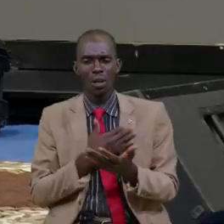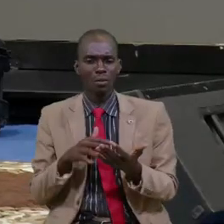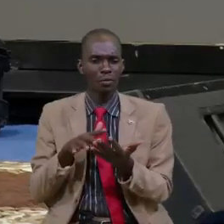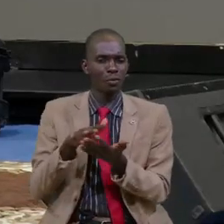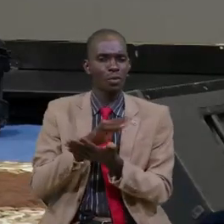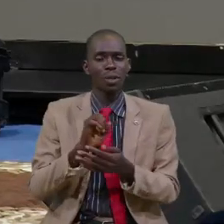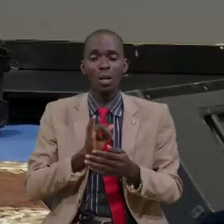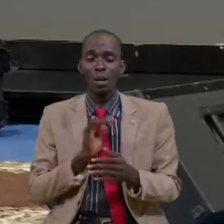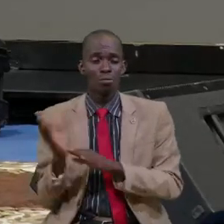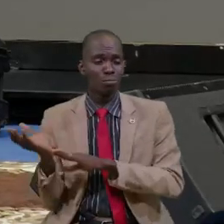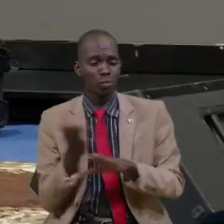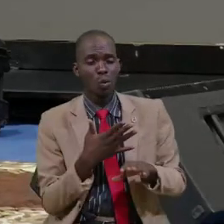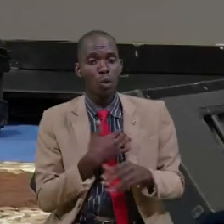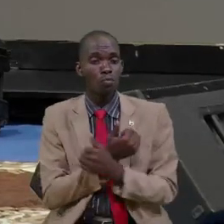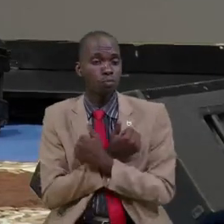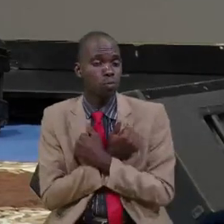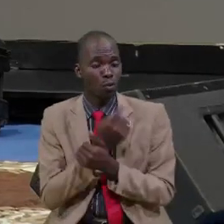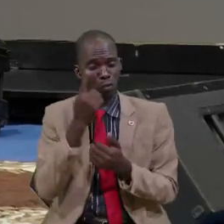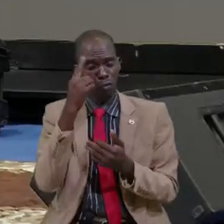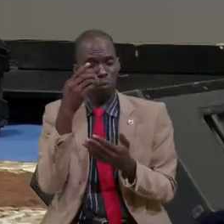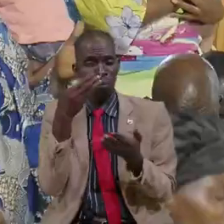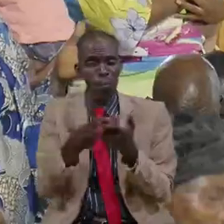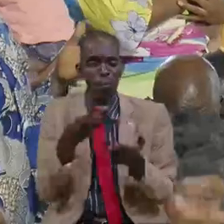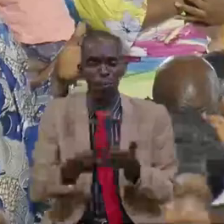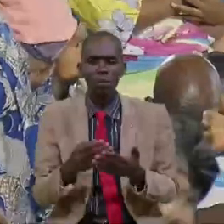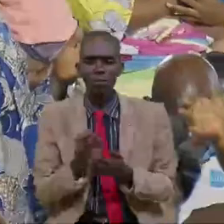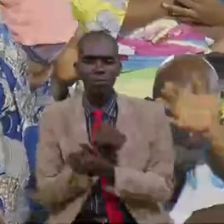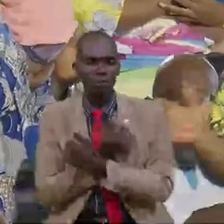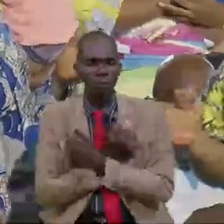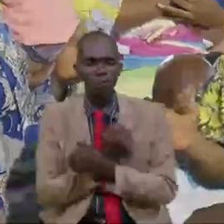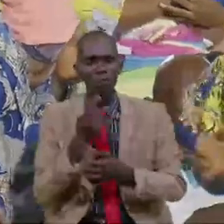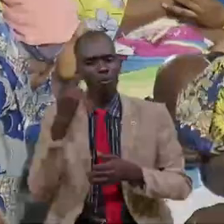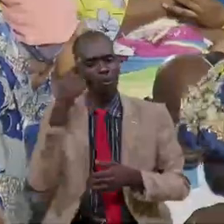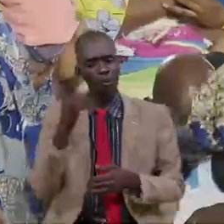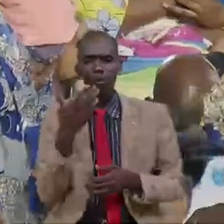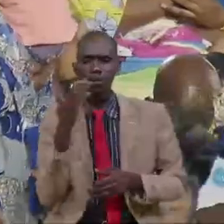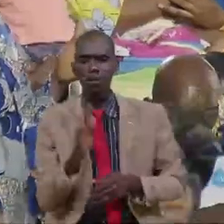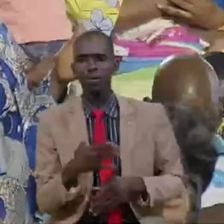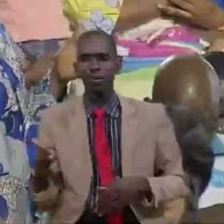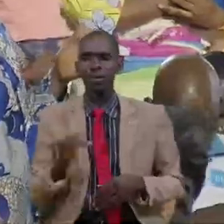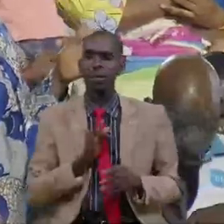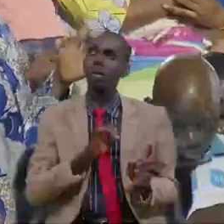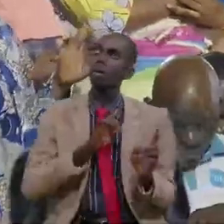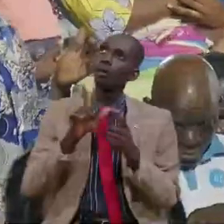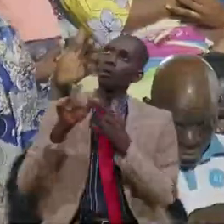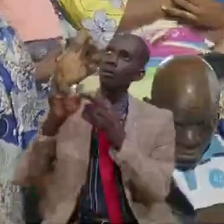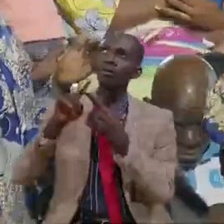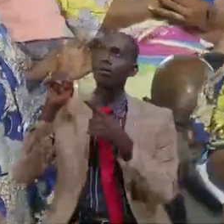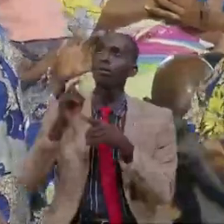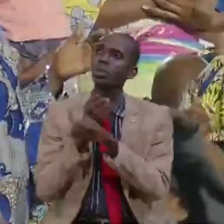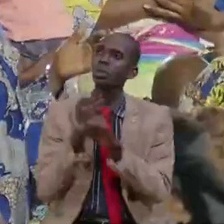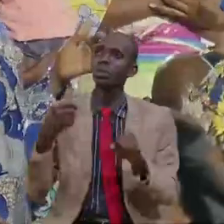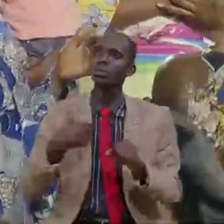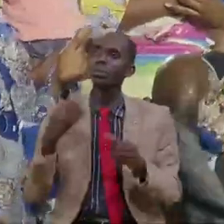J'abandonne l'amour de l'argent, la racine de tout mal. Et je viens à toi maintenant. Sauve-moi,